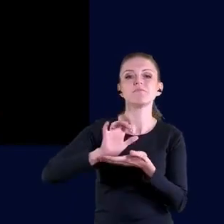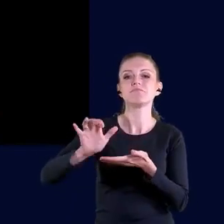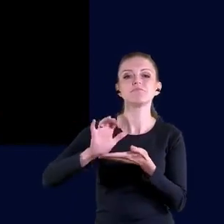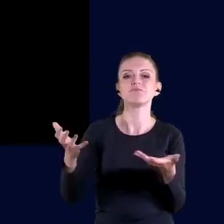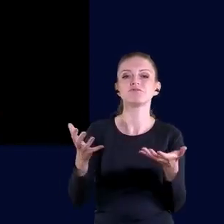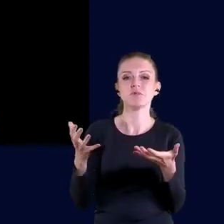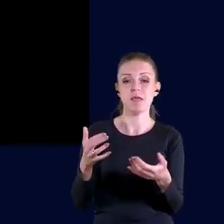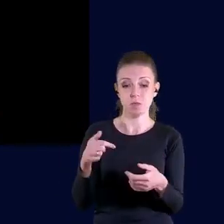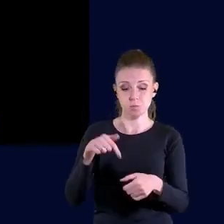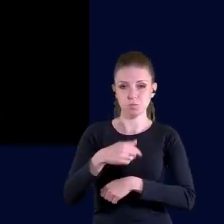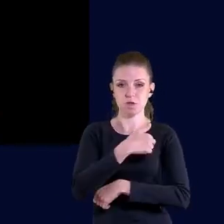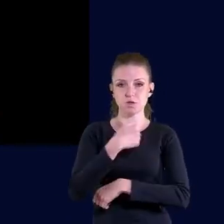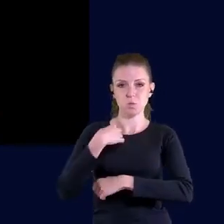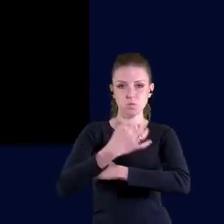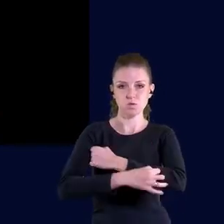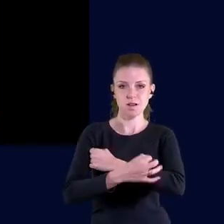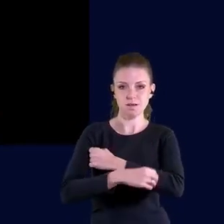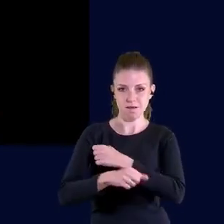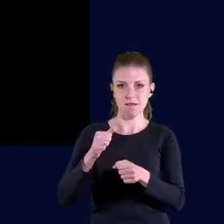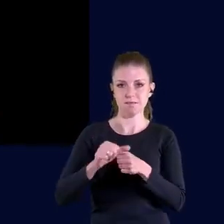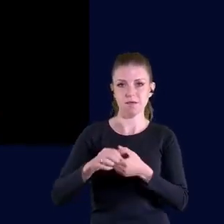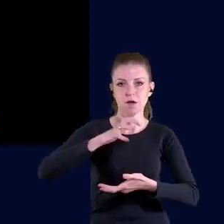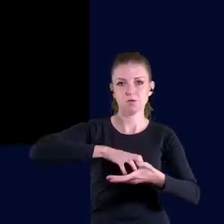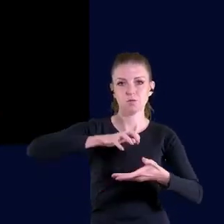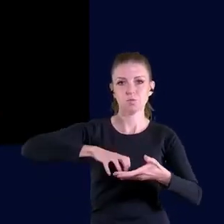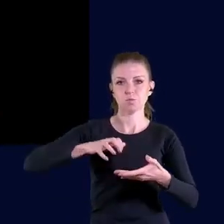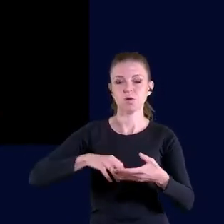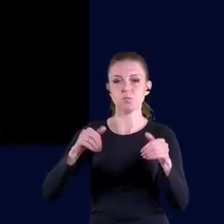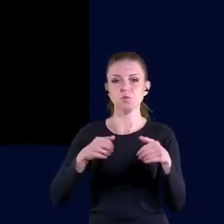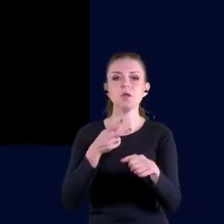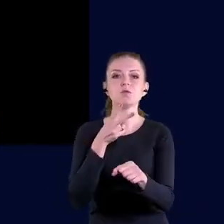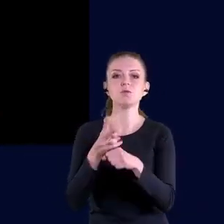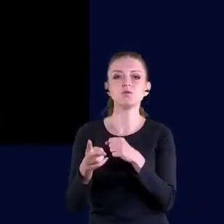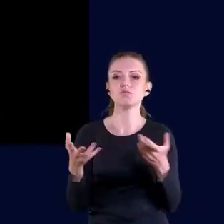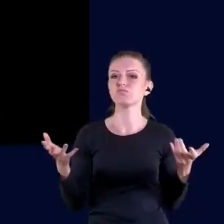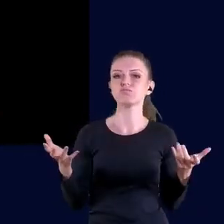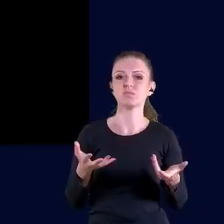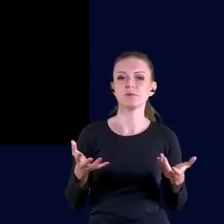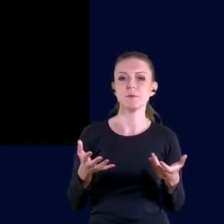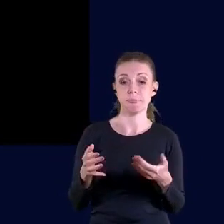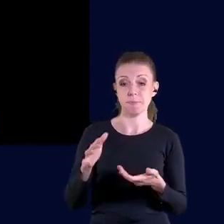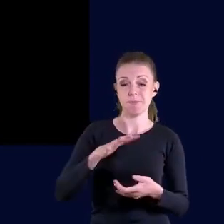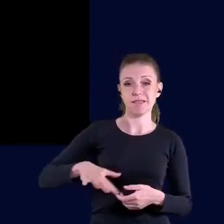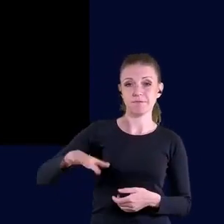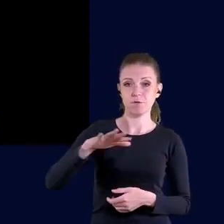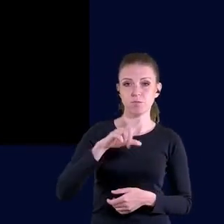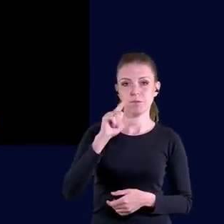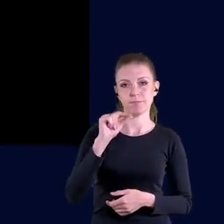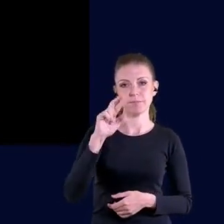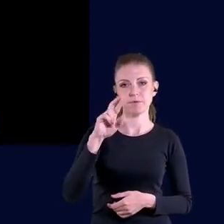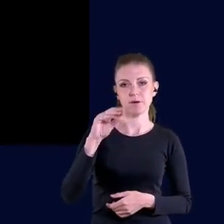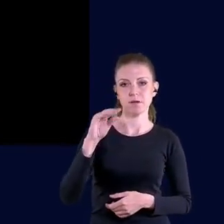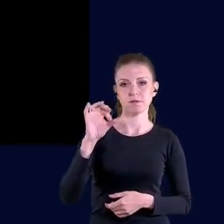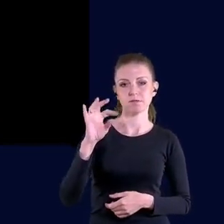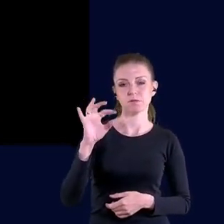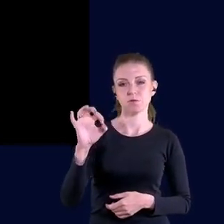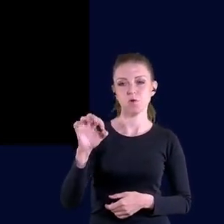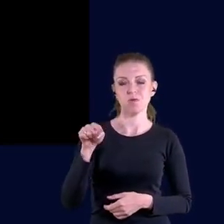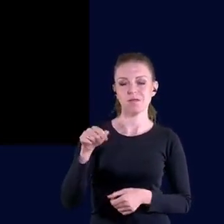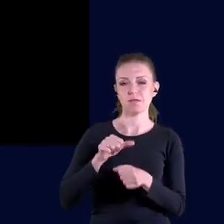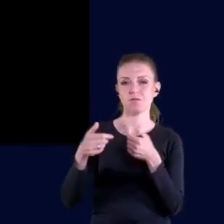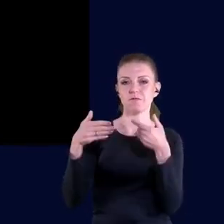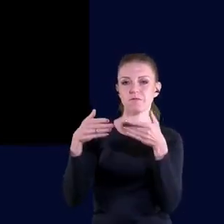wydawanych na naszej uczelni A dostępnych na naszej platformie Presto czas platformie